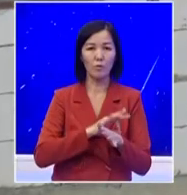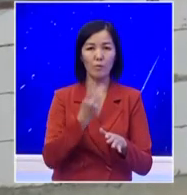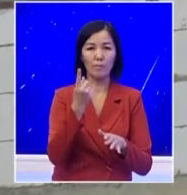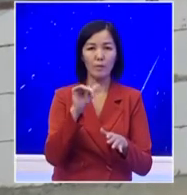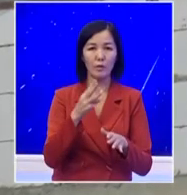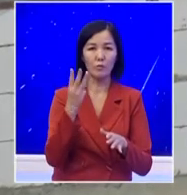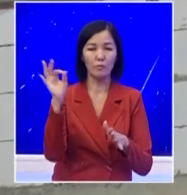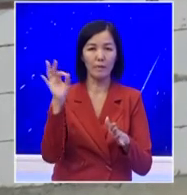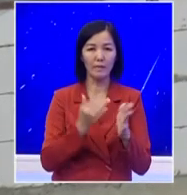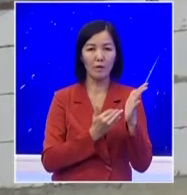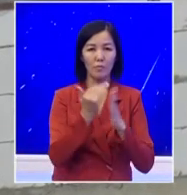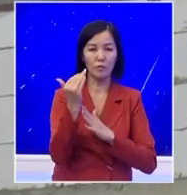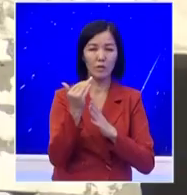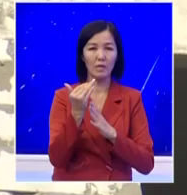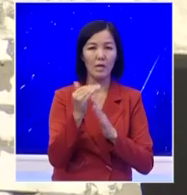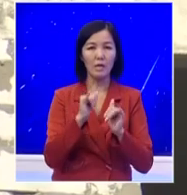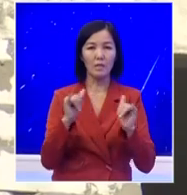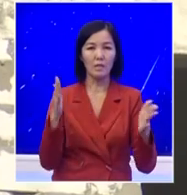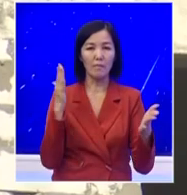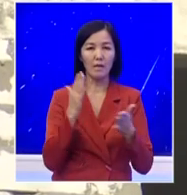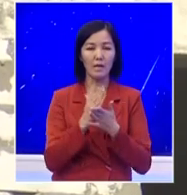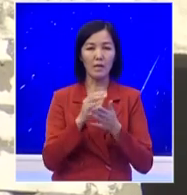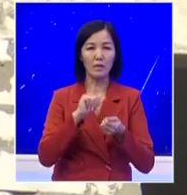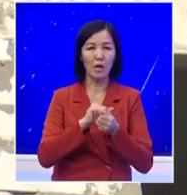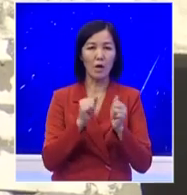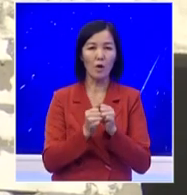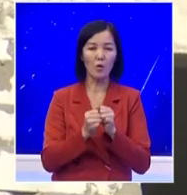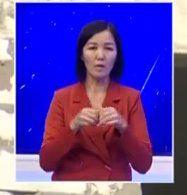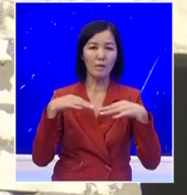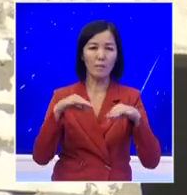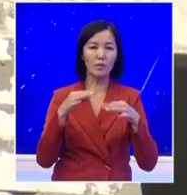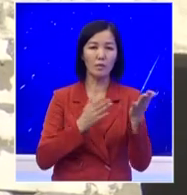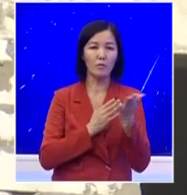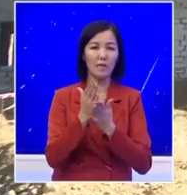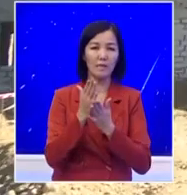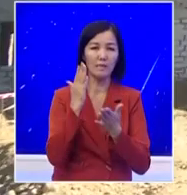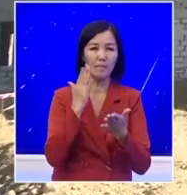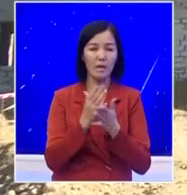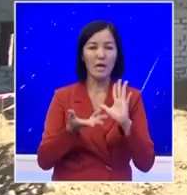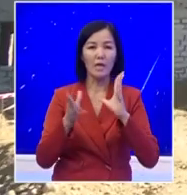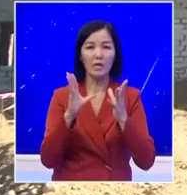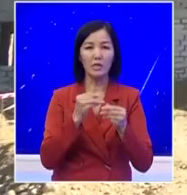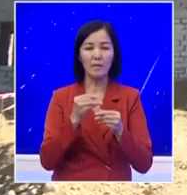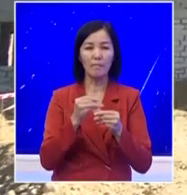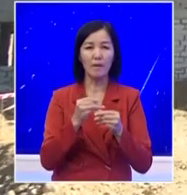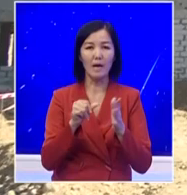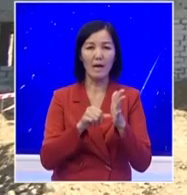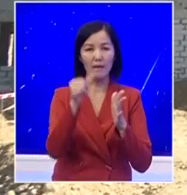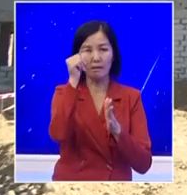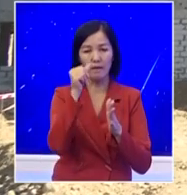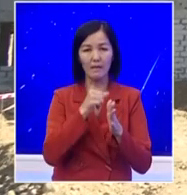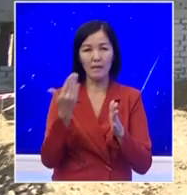көлемі 1.3%-ға өскен. Оң динамика тау-кен машина жасау саласында сақталған. Жалпы алғашқы жарты жылдықта